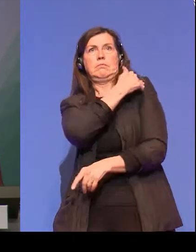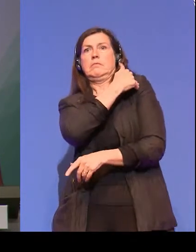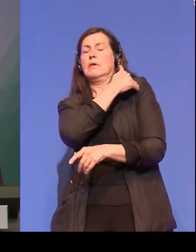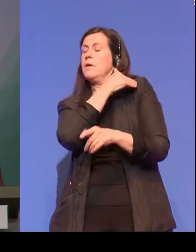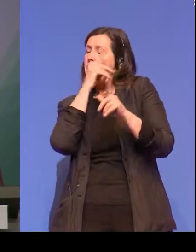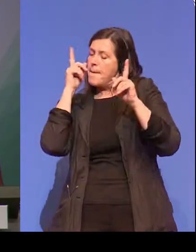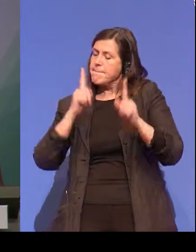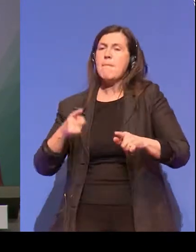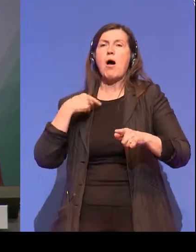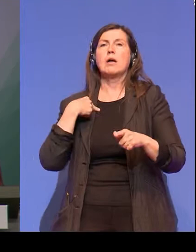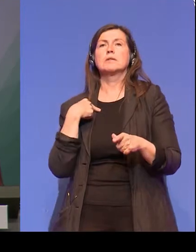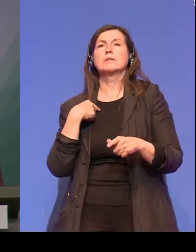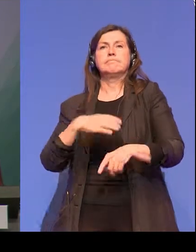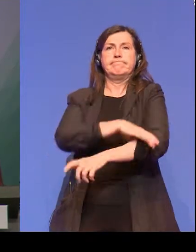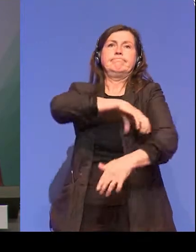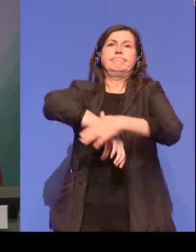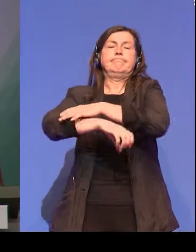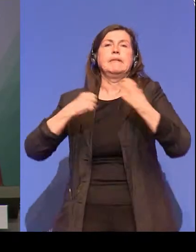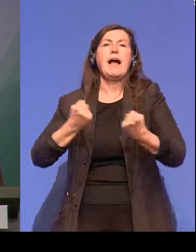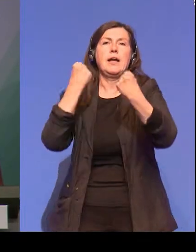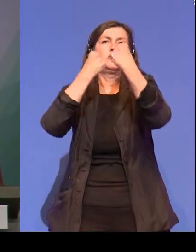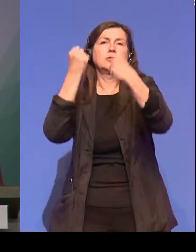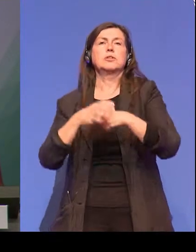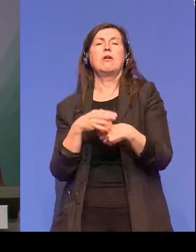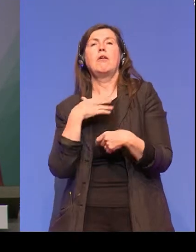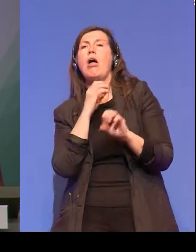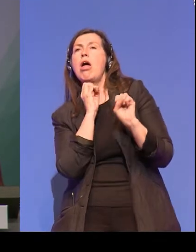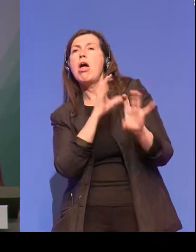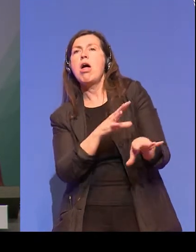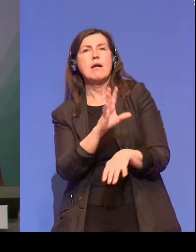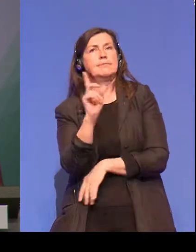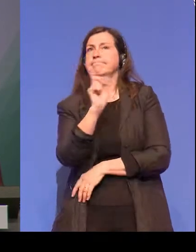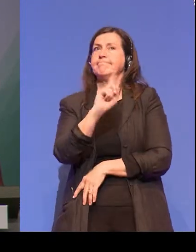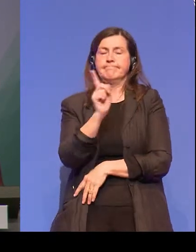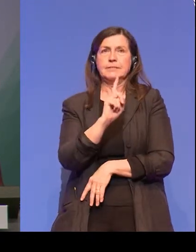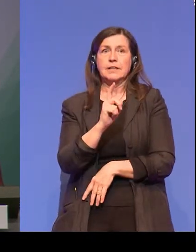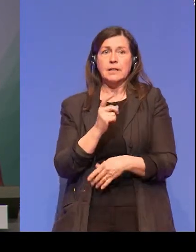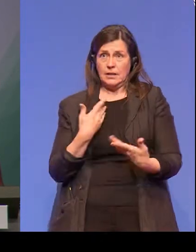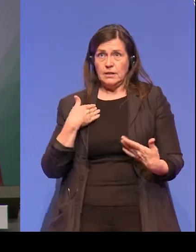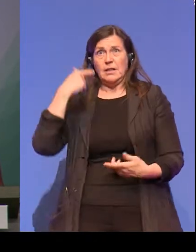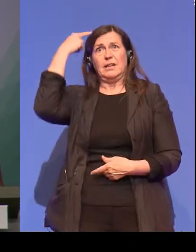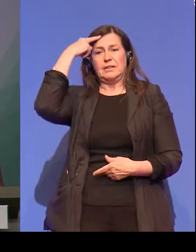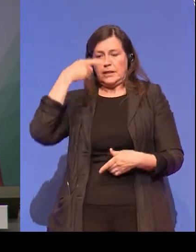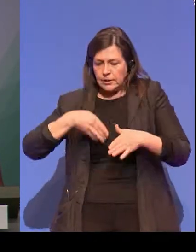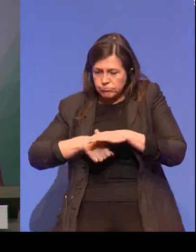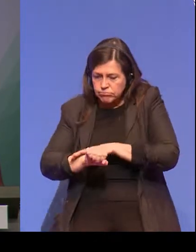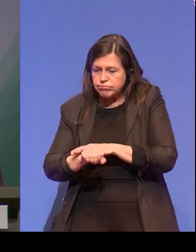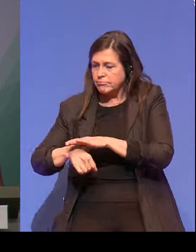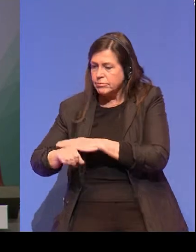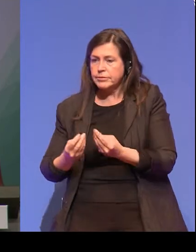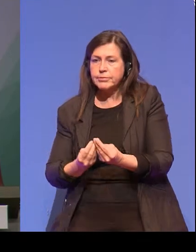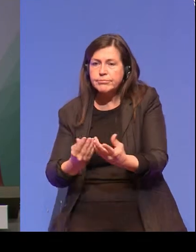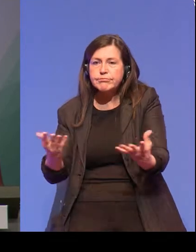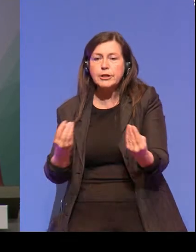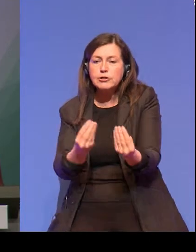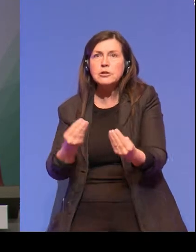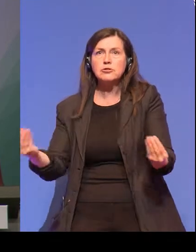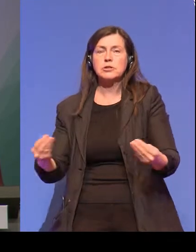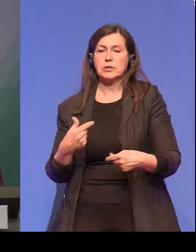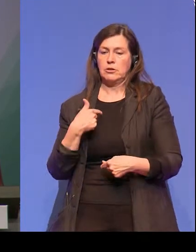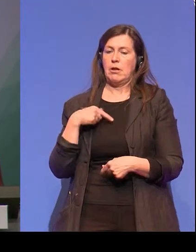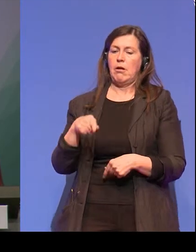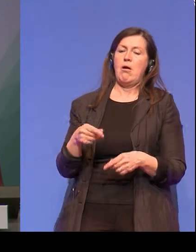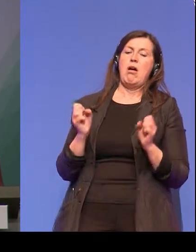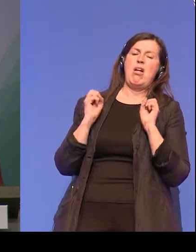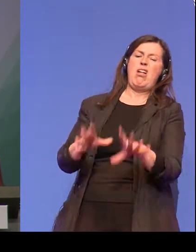C'est l'avenir, c'est leur avenir que nous sommes en train de modeler. Et nous devrions entendre cet appel